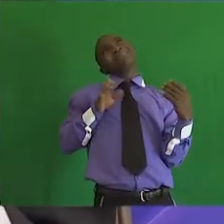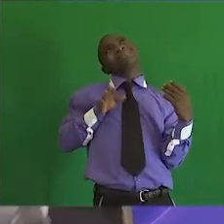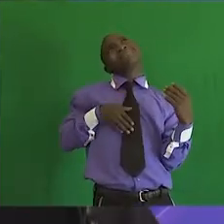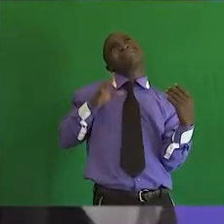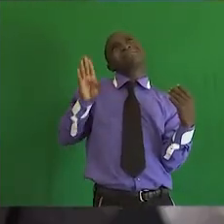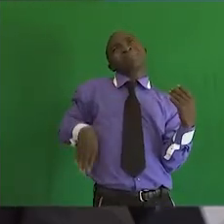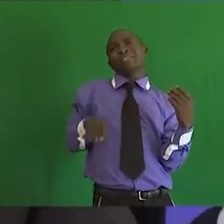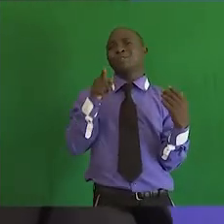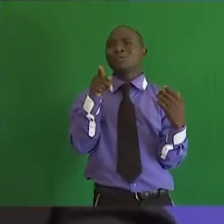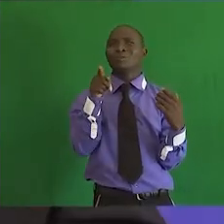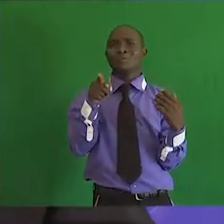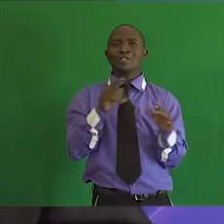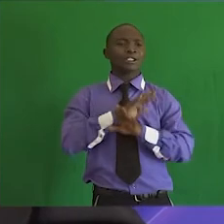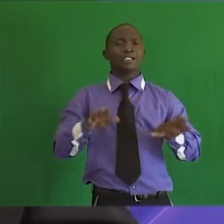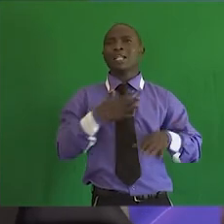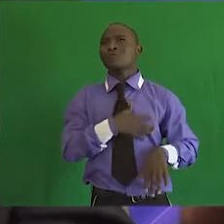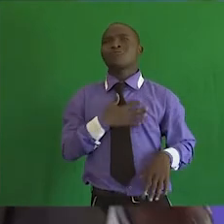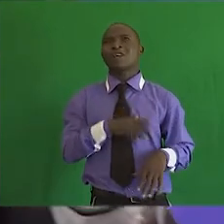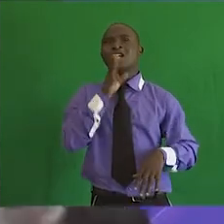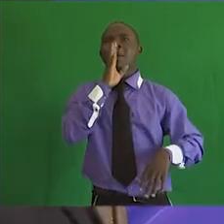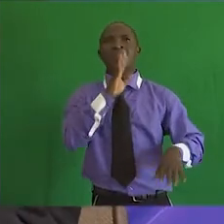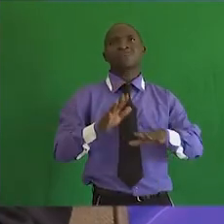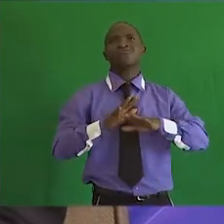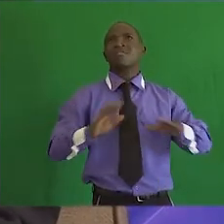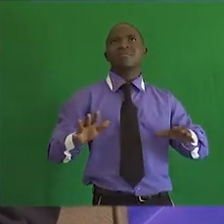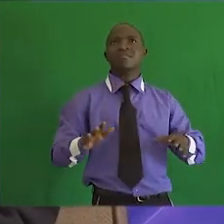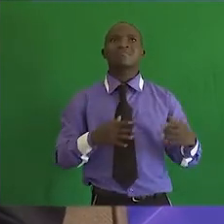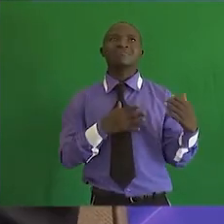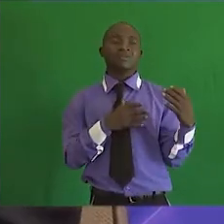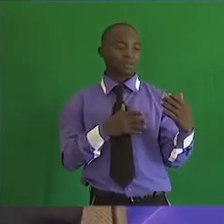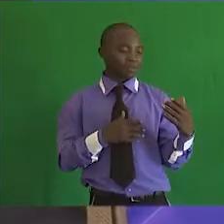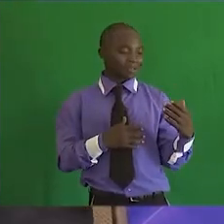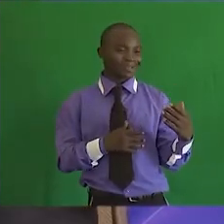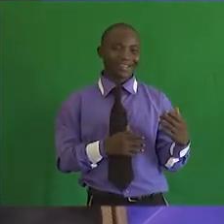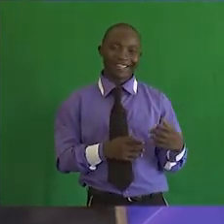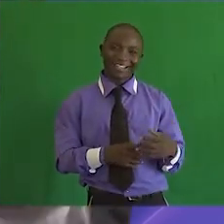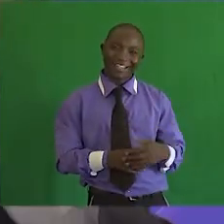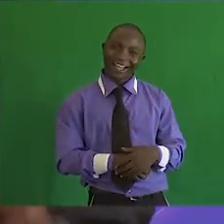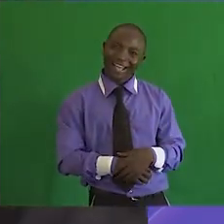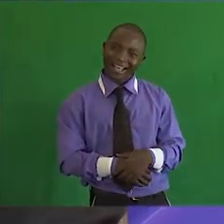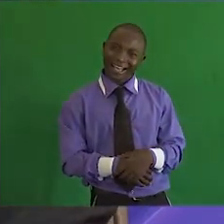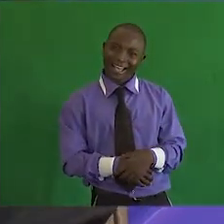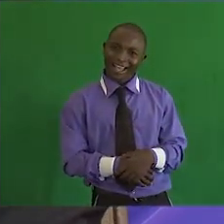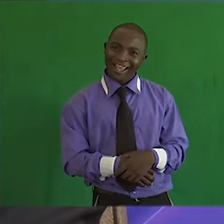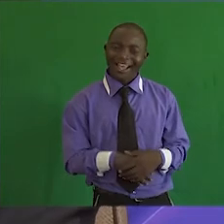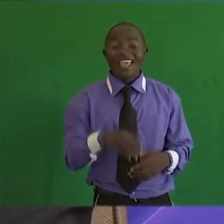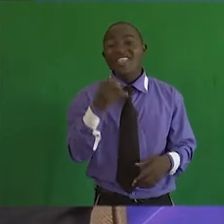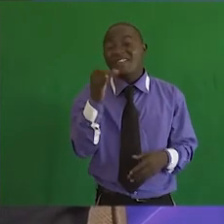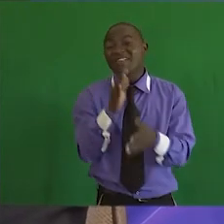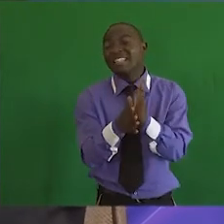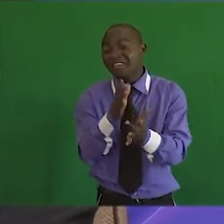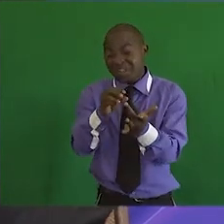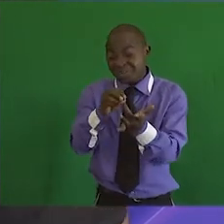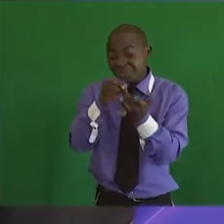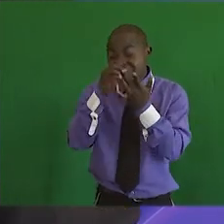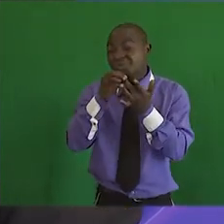sarudzo pane zvaari kukudza uri pagokora apa richimuka uchimuka mangwana uri kumuka wakadzokora naamai vako usingade kuvaona